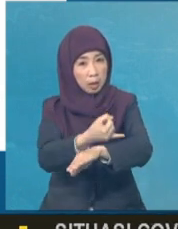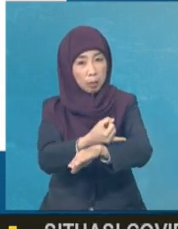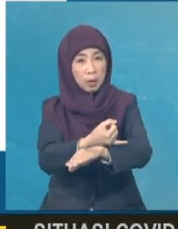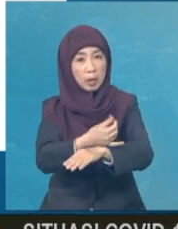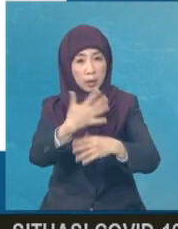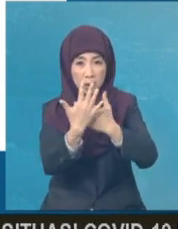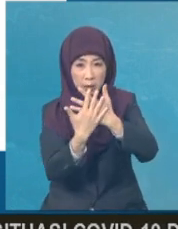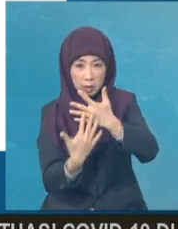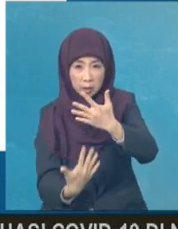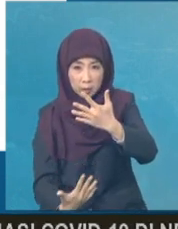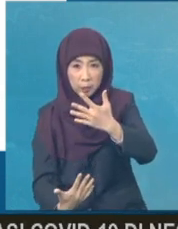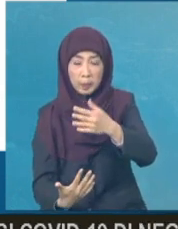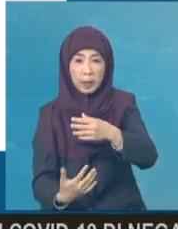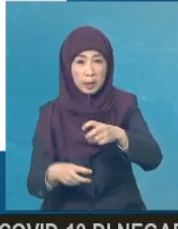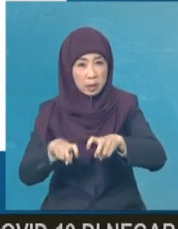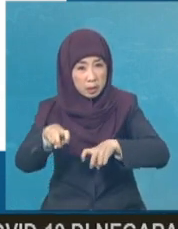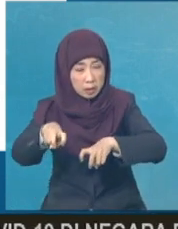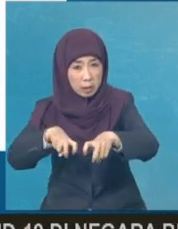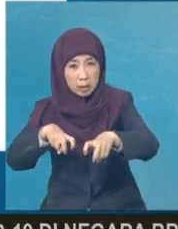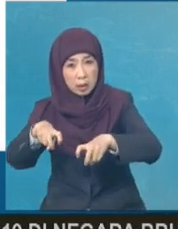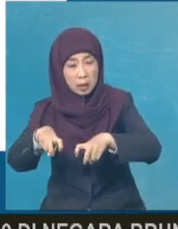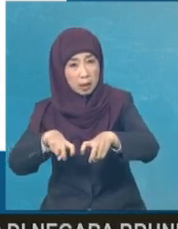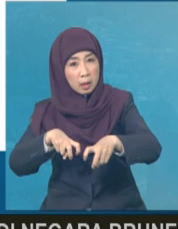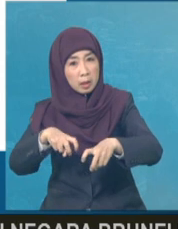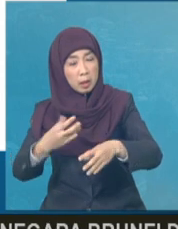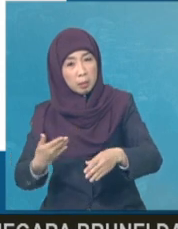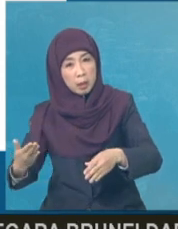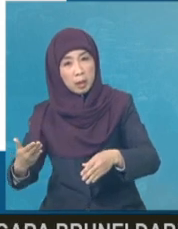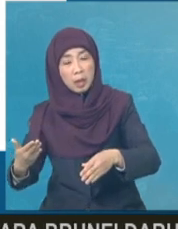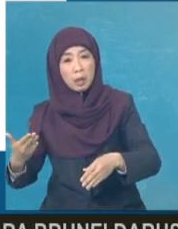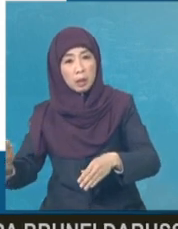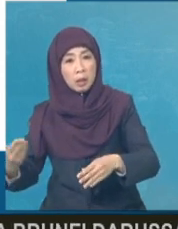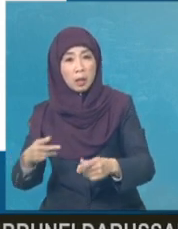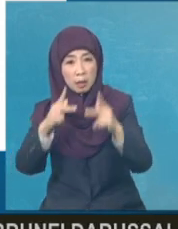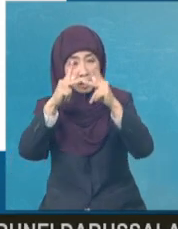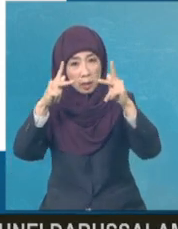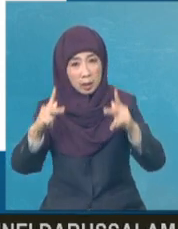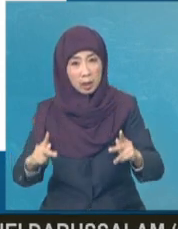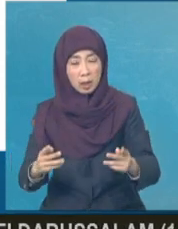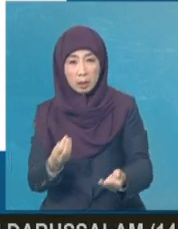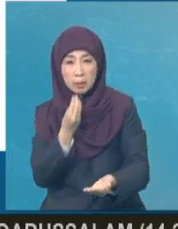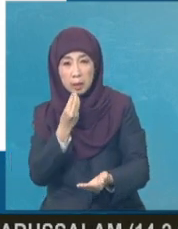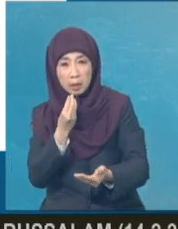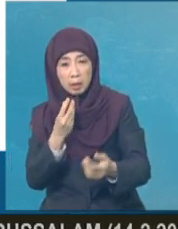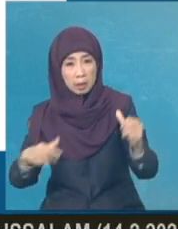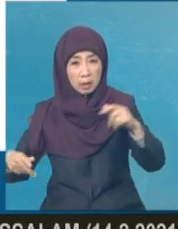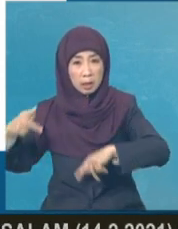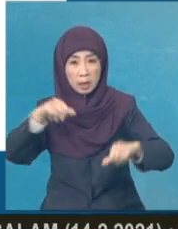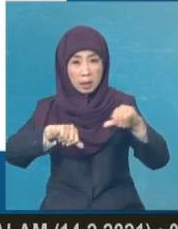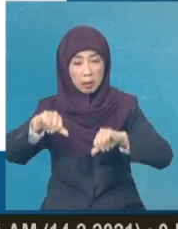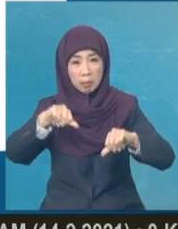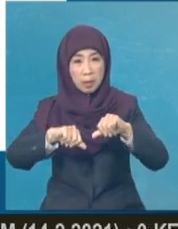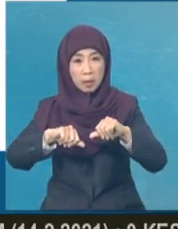bahan api kalian dikutip oleh John C dan kelengkapan pengangkutan barang keluaran kidang makanan dan kimia